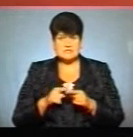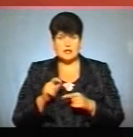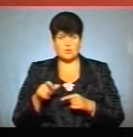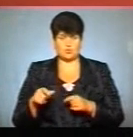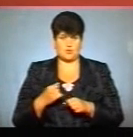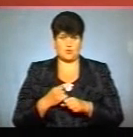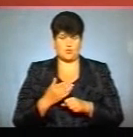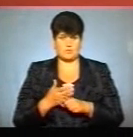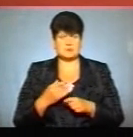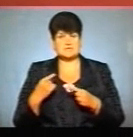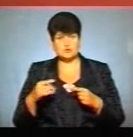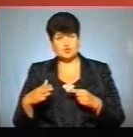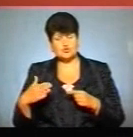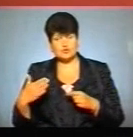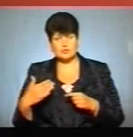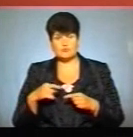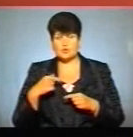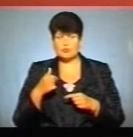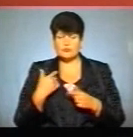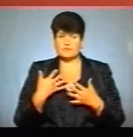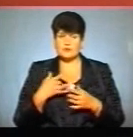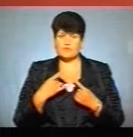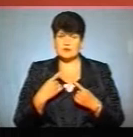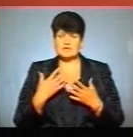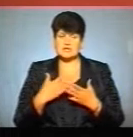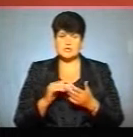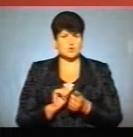І з іншої сторони, цього року, як ви казали, в нас є дуже